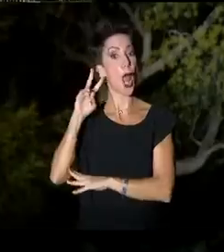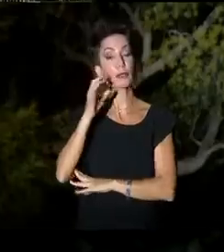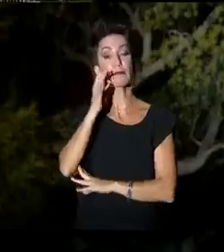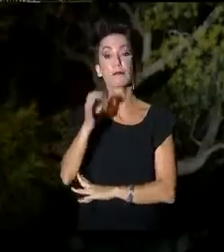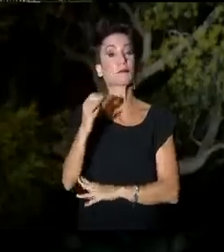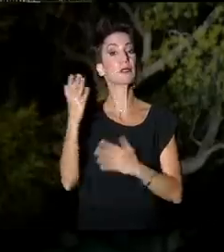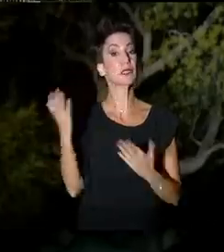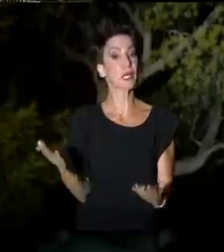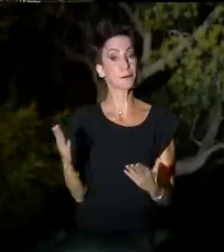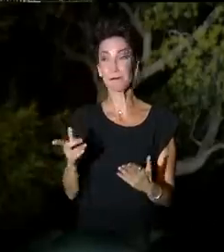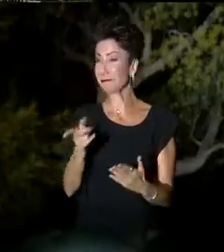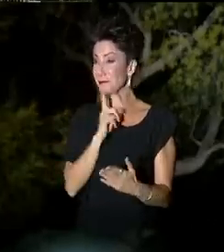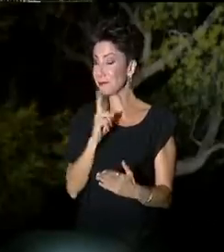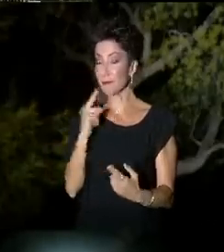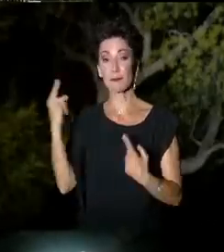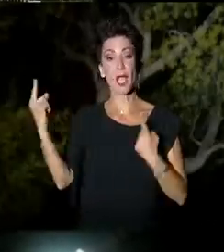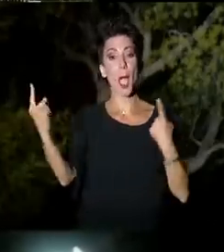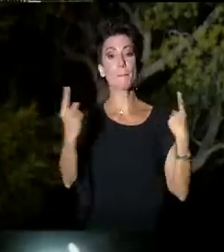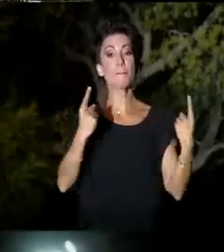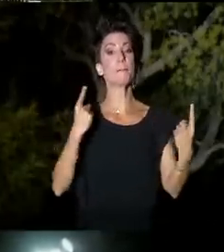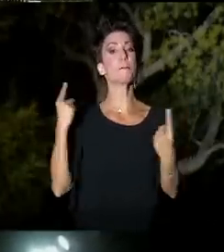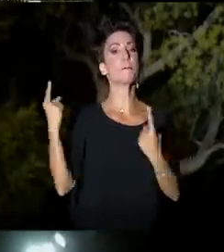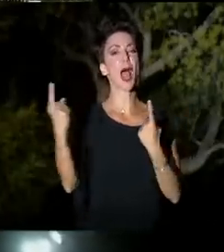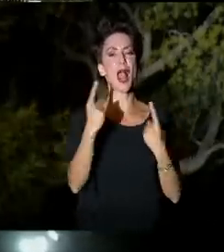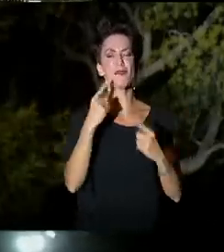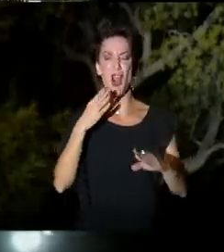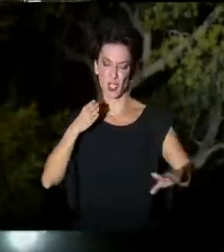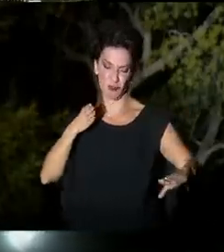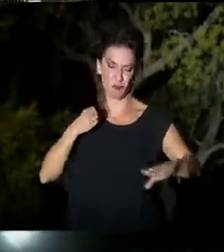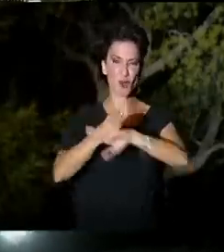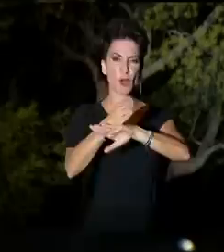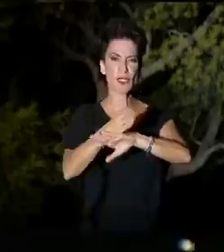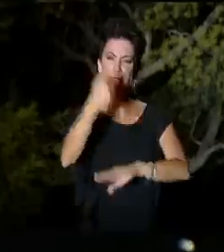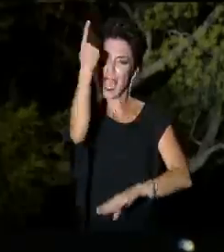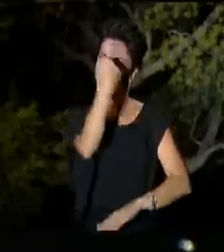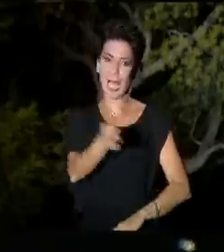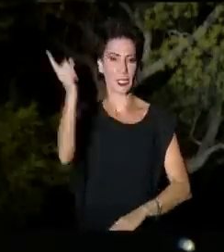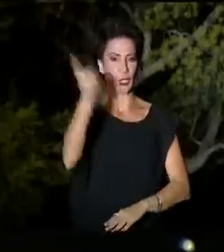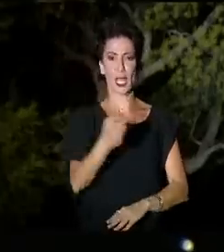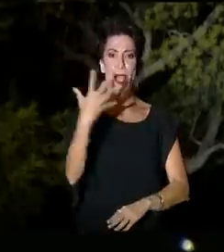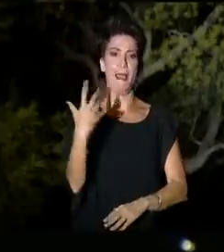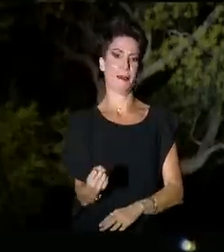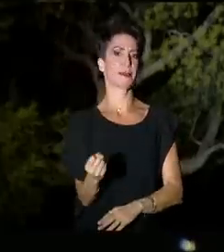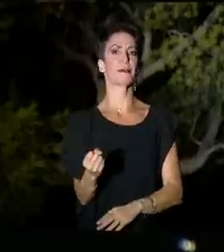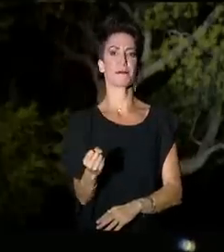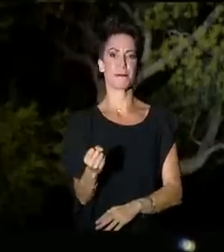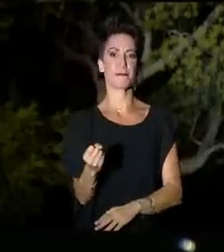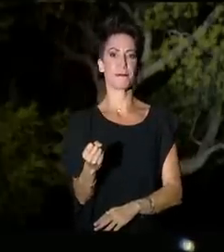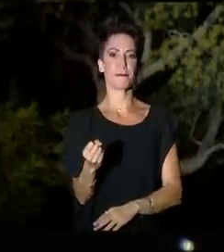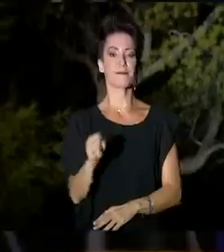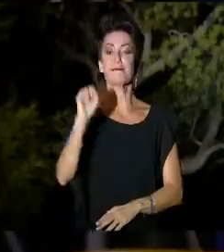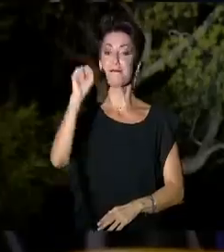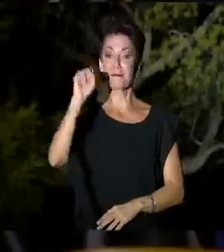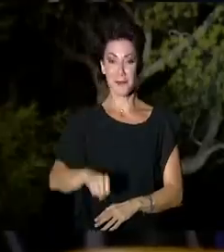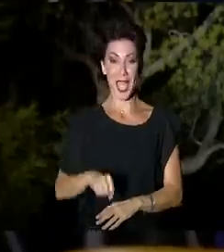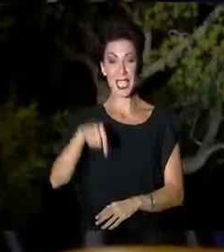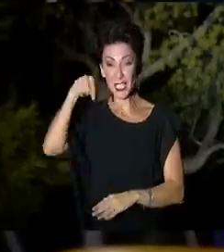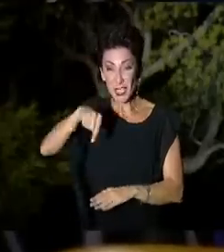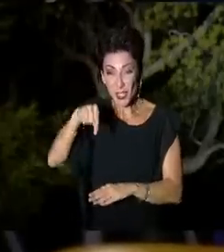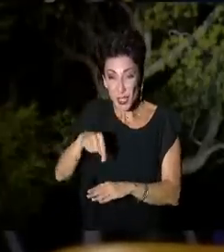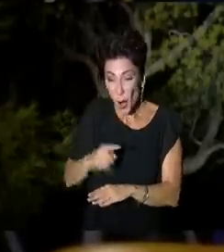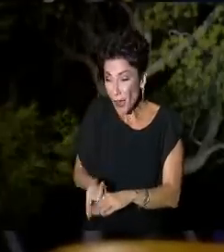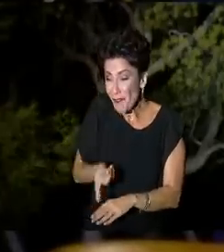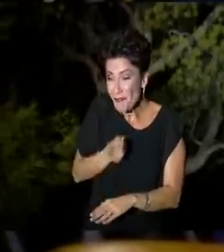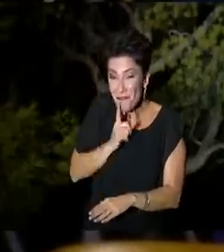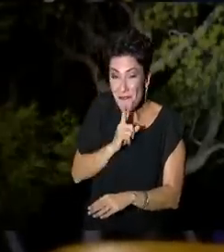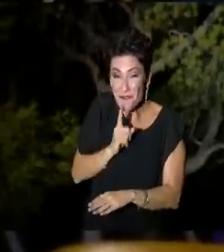ένα περιβάλλον πια απόλυτης προσβασιμότητας. Το σημερινό αναβατήριο